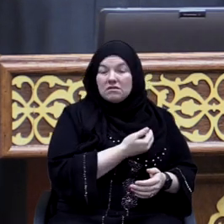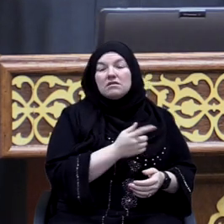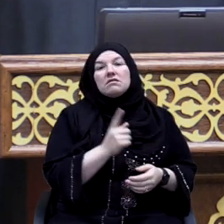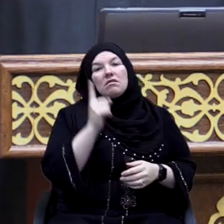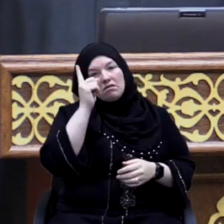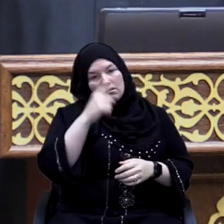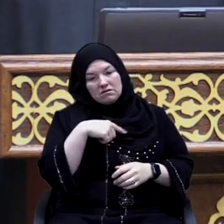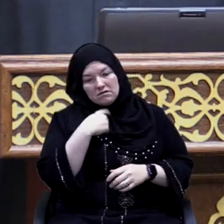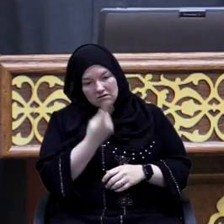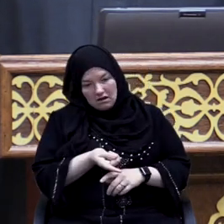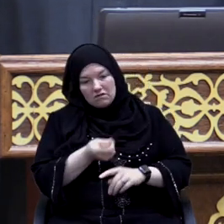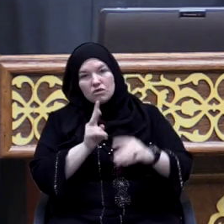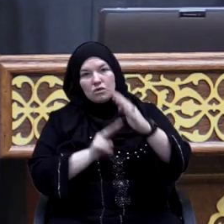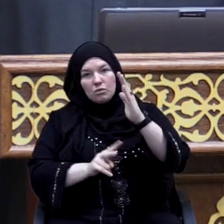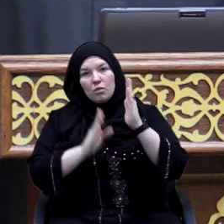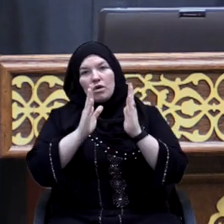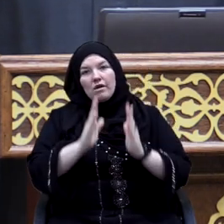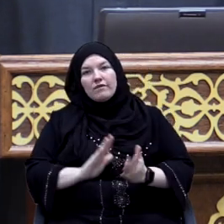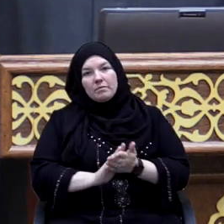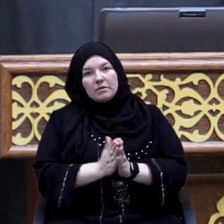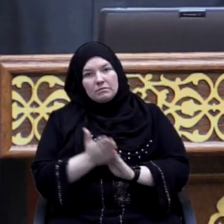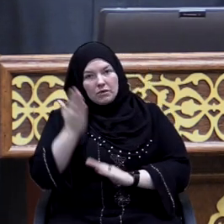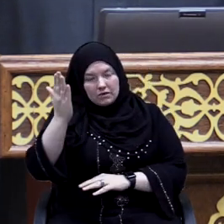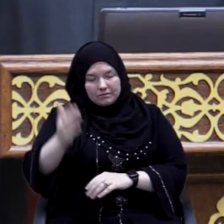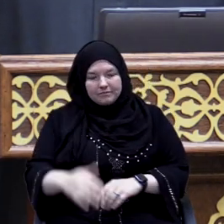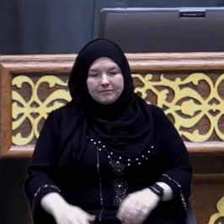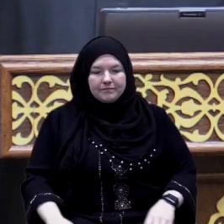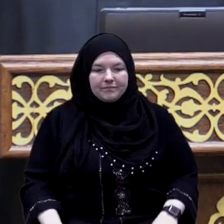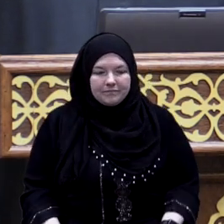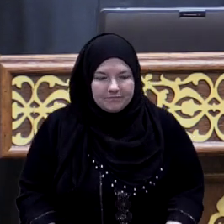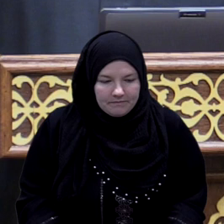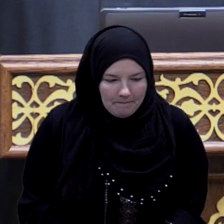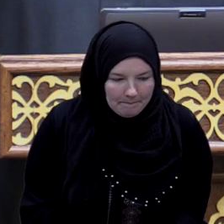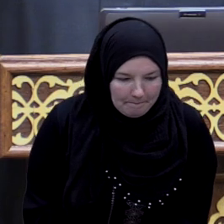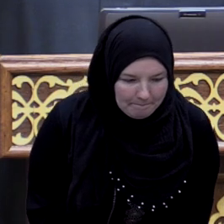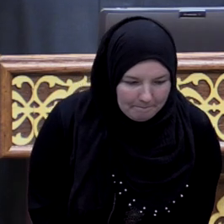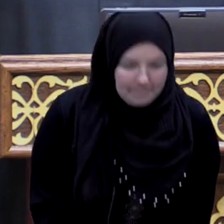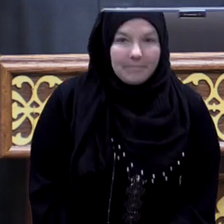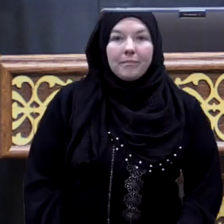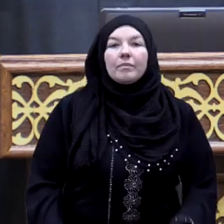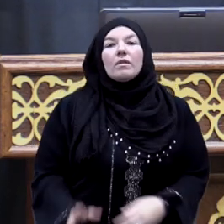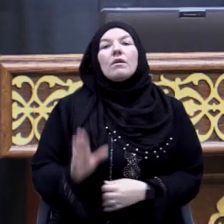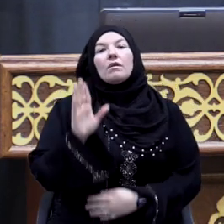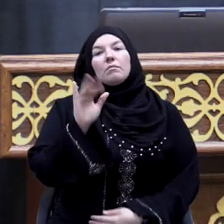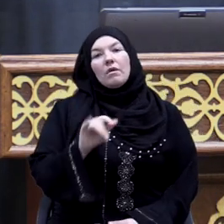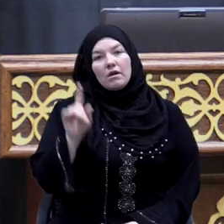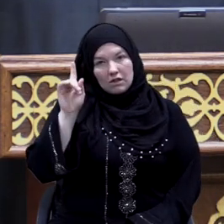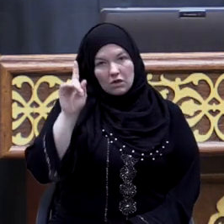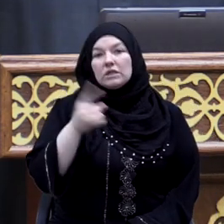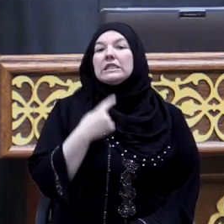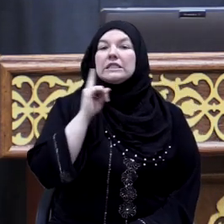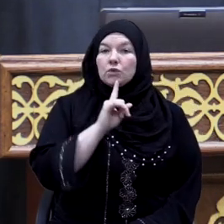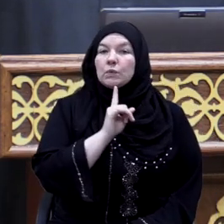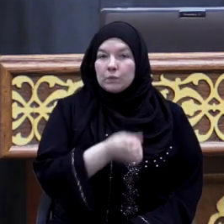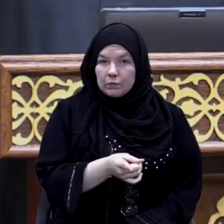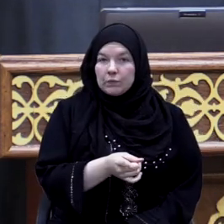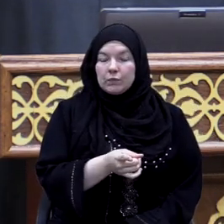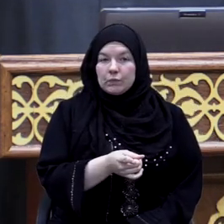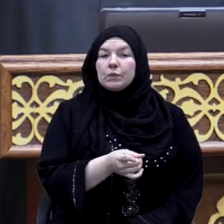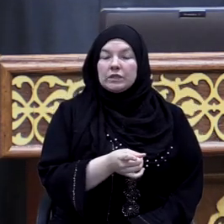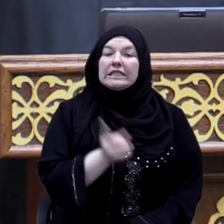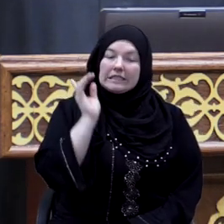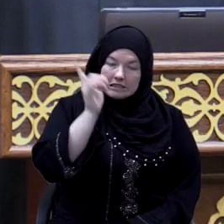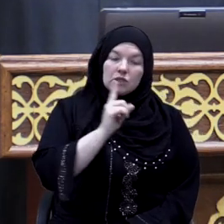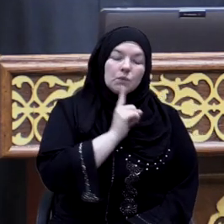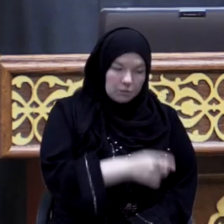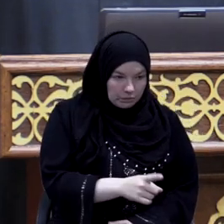the Prophet ﷺ, قُلْ إِي وَرَبِّي. Say, by Allah, it is true. It